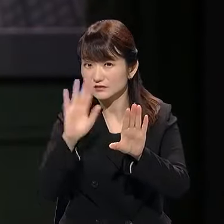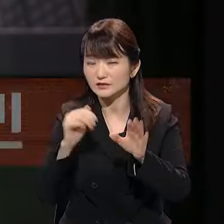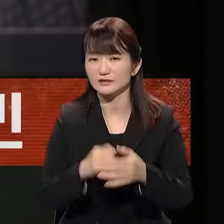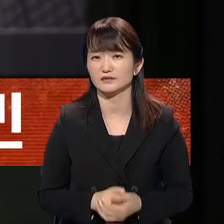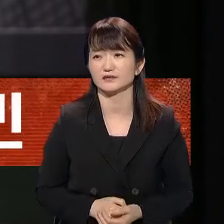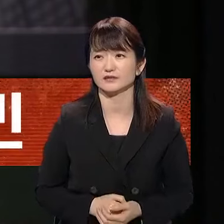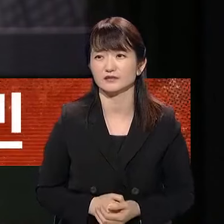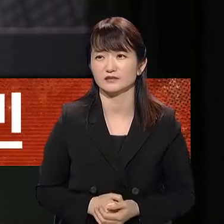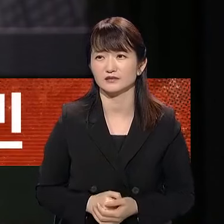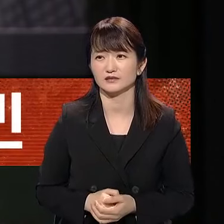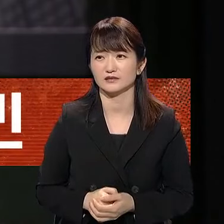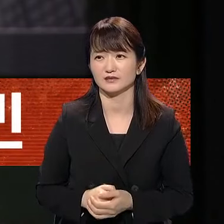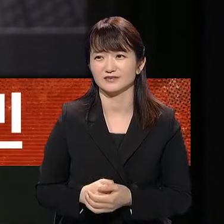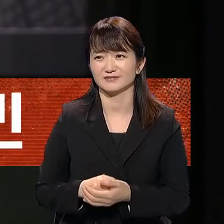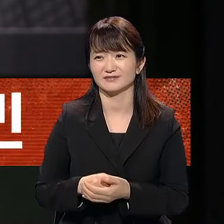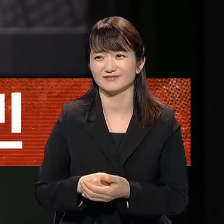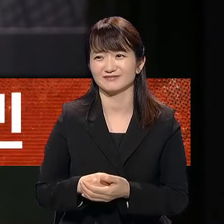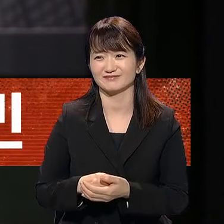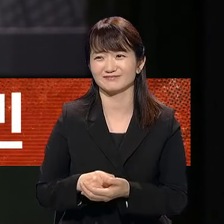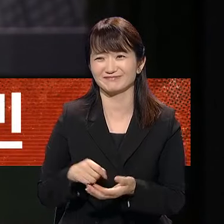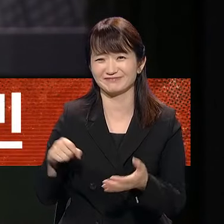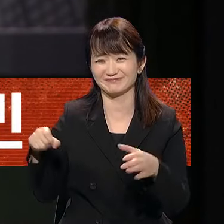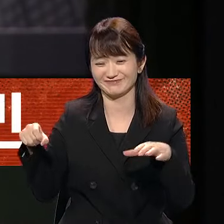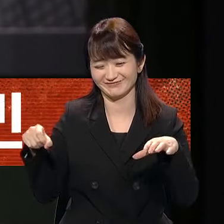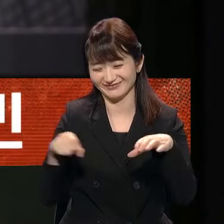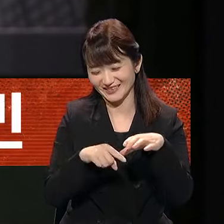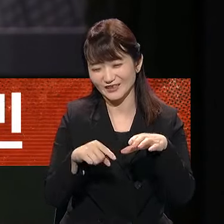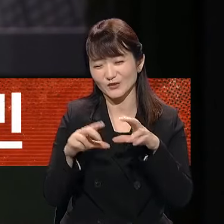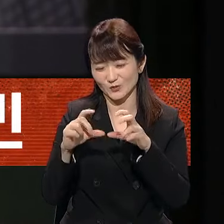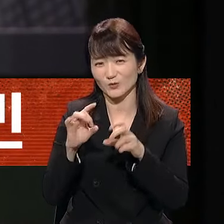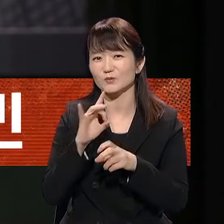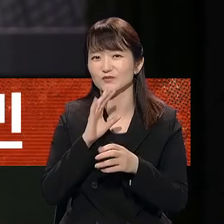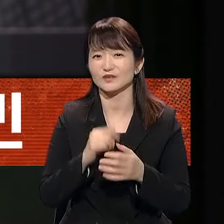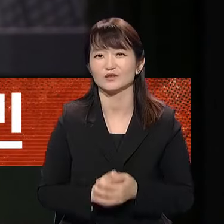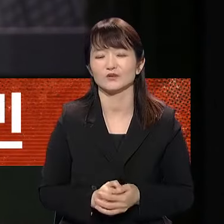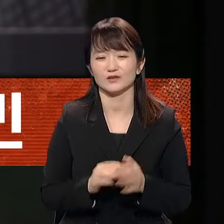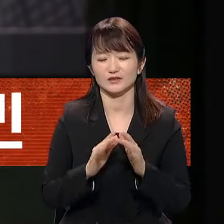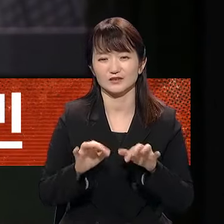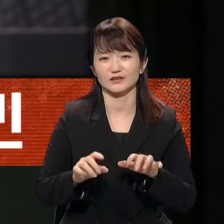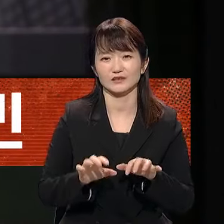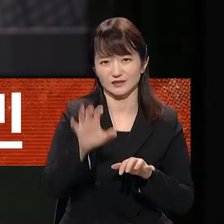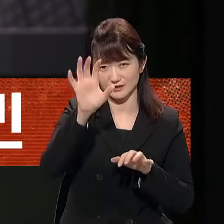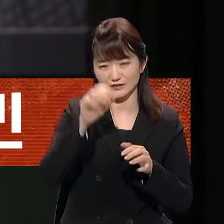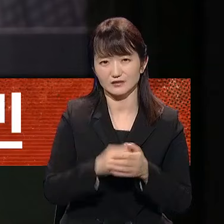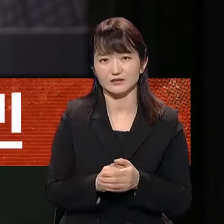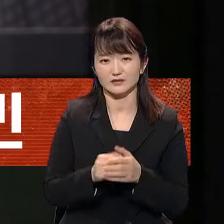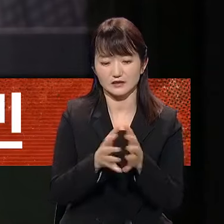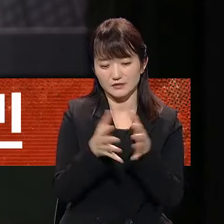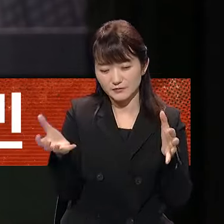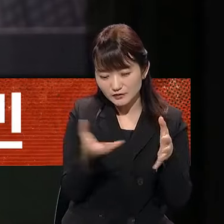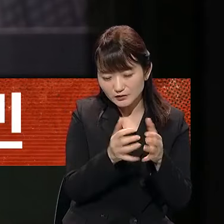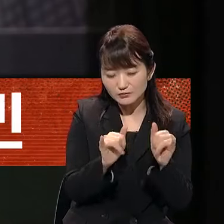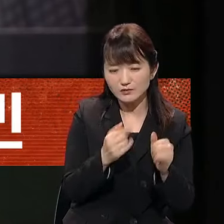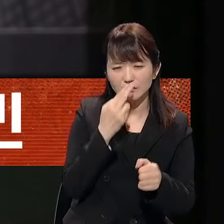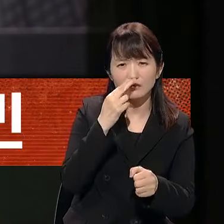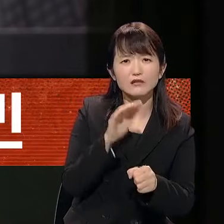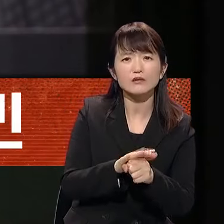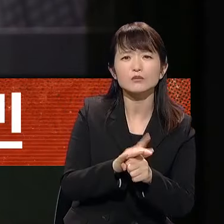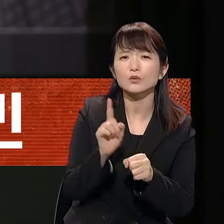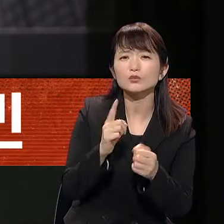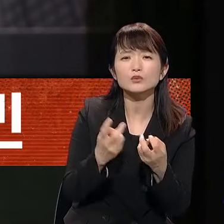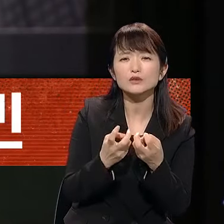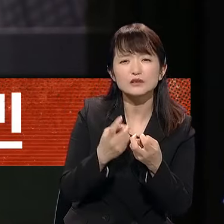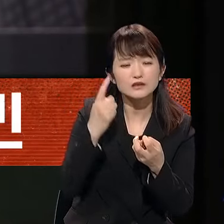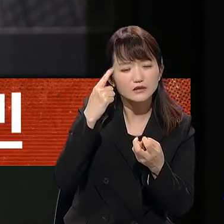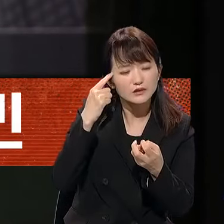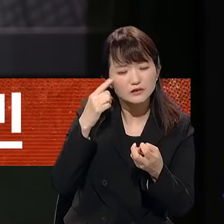건 공만 차야 됩니다네 오늘 한 온라인 커뮤니티에 입주민이 어이가 없다면서 다들 어떻게 생각하는지 물어보면서 올린 글입니다